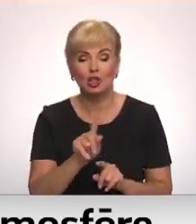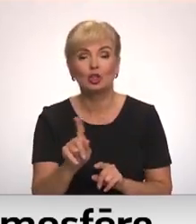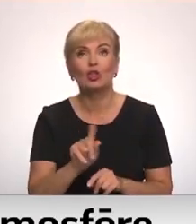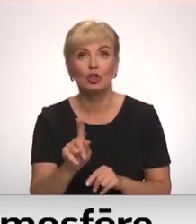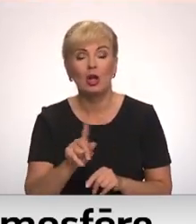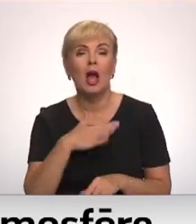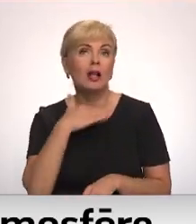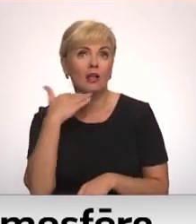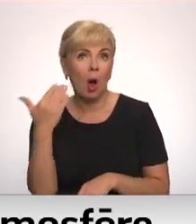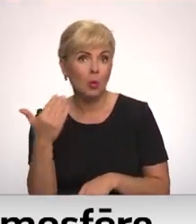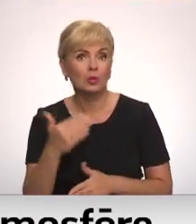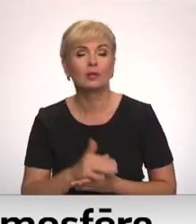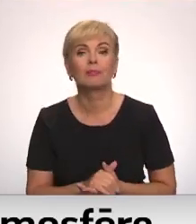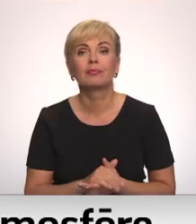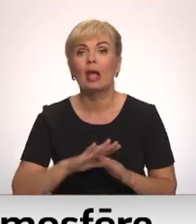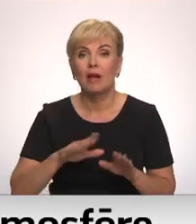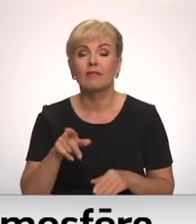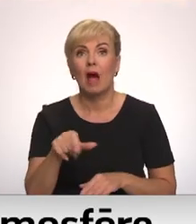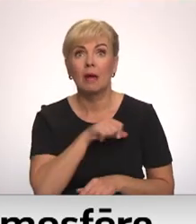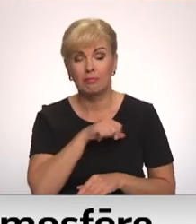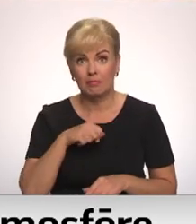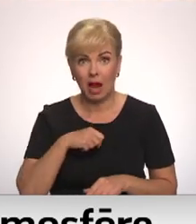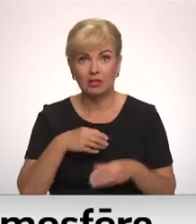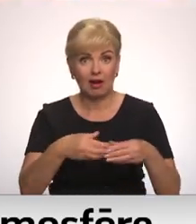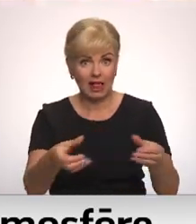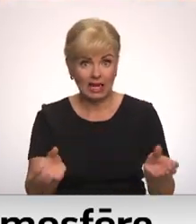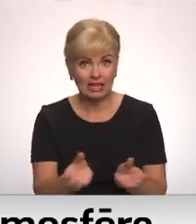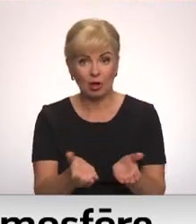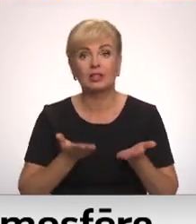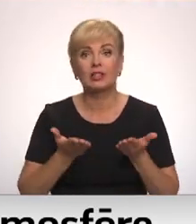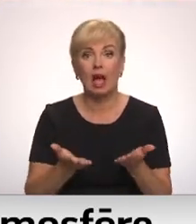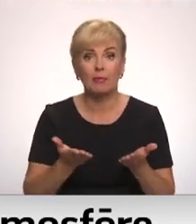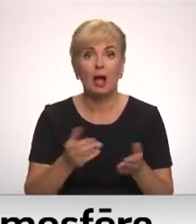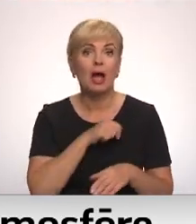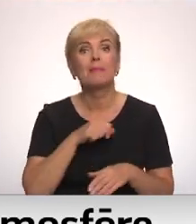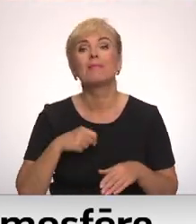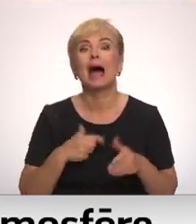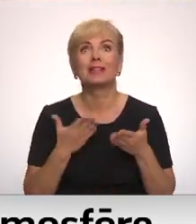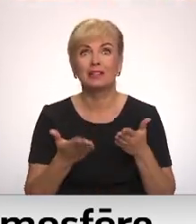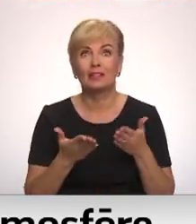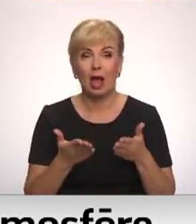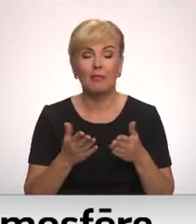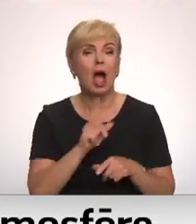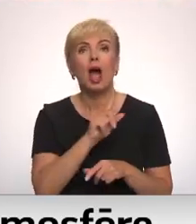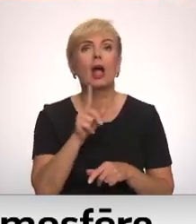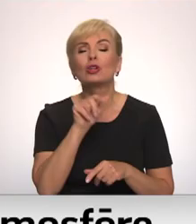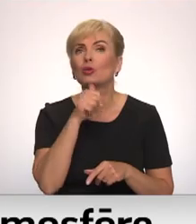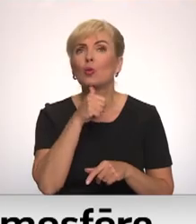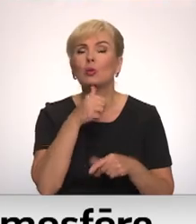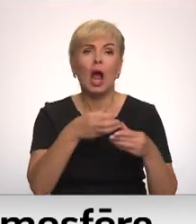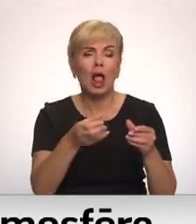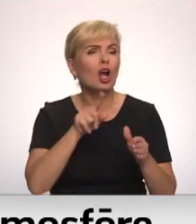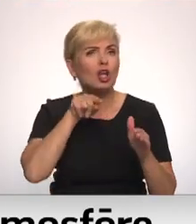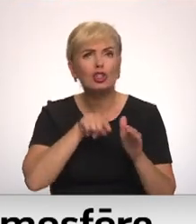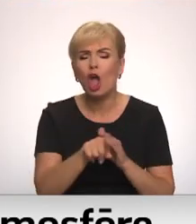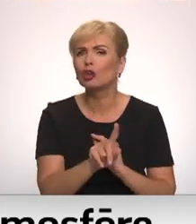ir. Daudz. Vai tu pats tos klinģerus arī cepi? Jā, es pats cepu. Kas ir tajā ūdens kliņģeri iekšā